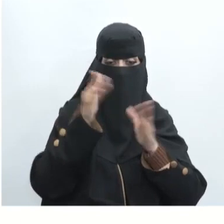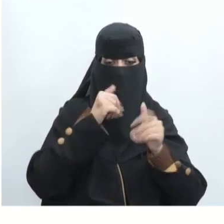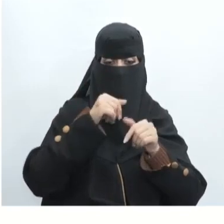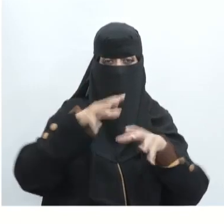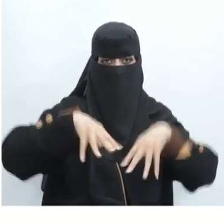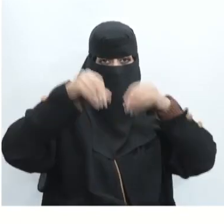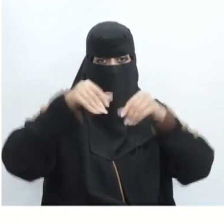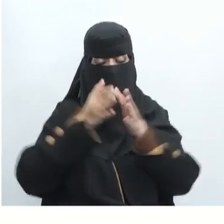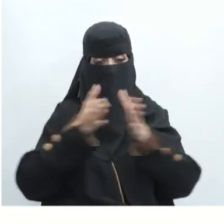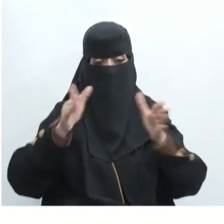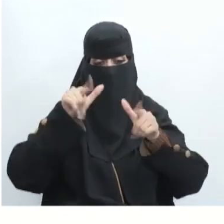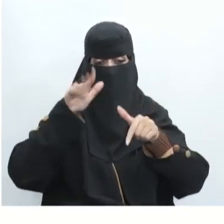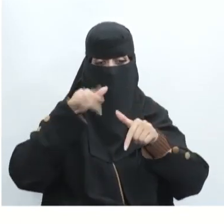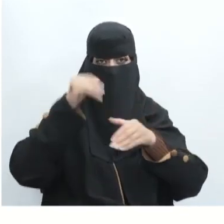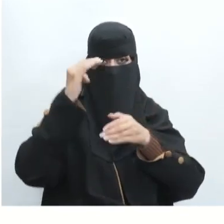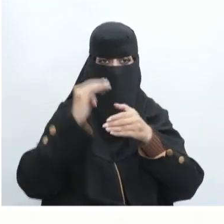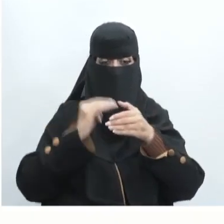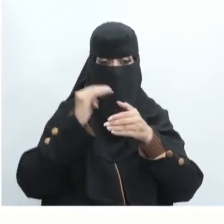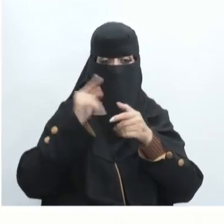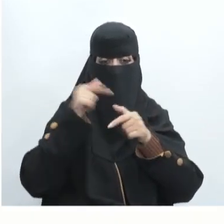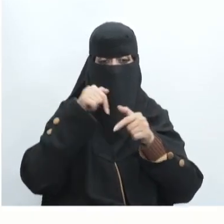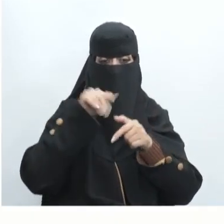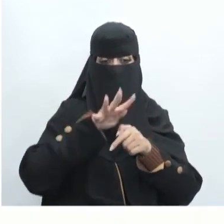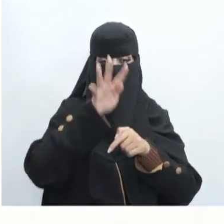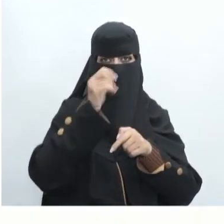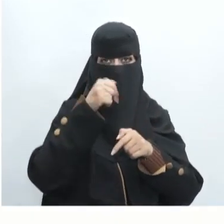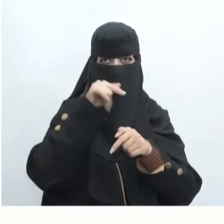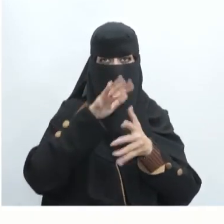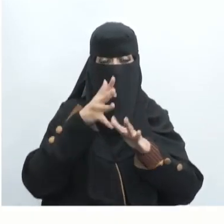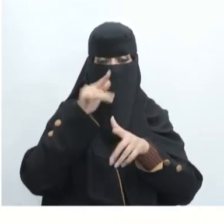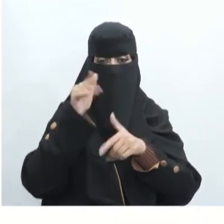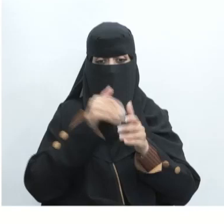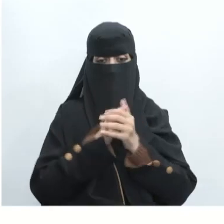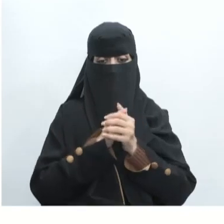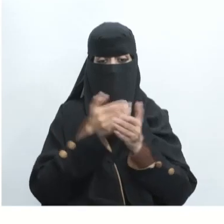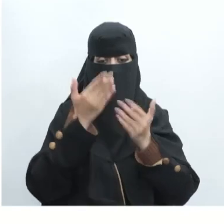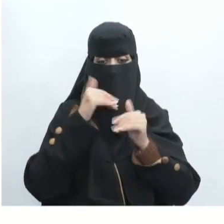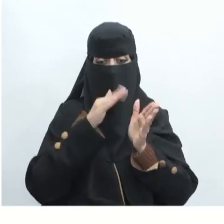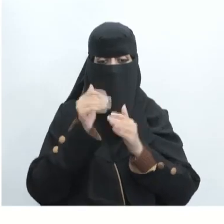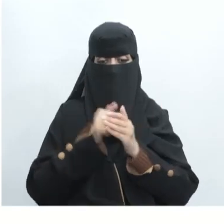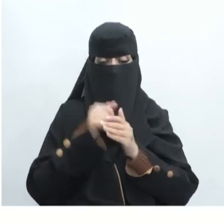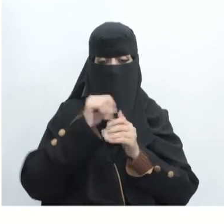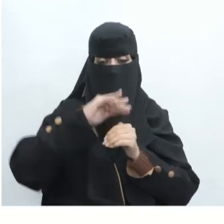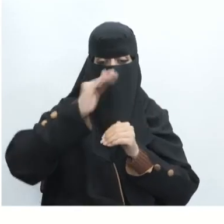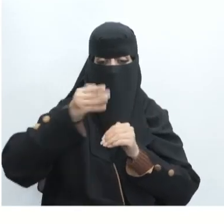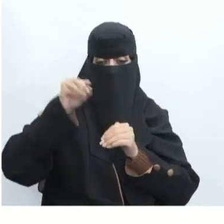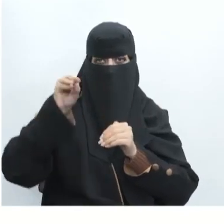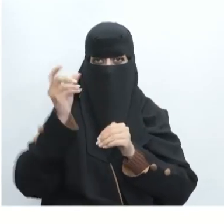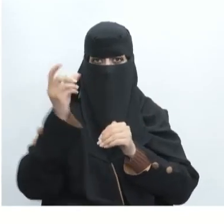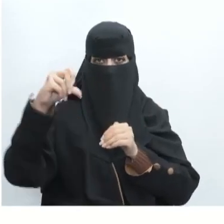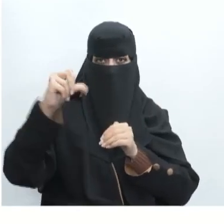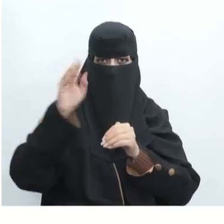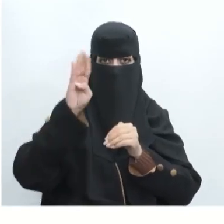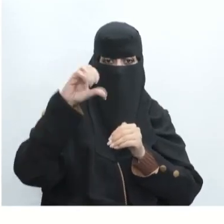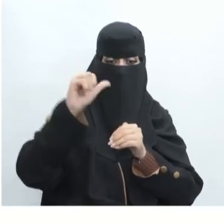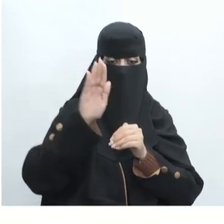الخالي ممتازين في جنوبي شرق شبه جزيره العربيه احسنتم جبال هوندوكوش ابنها